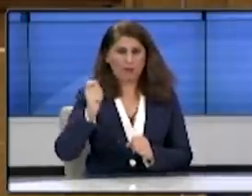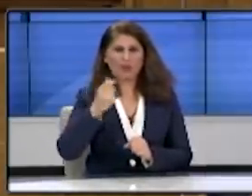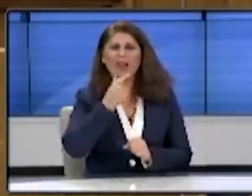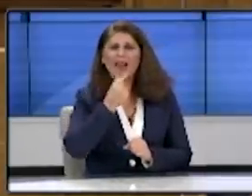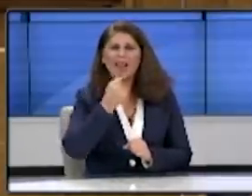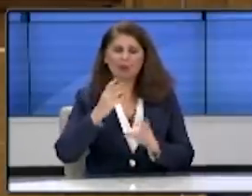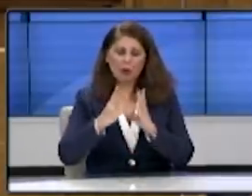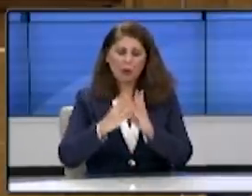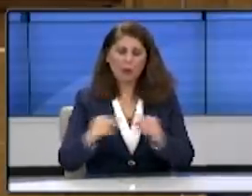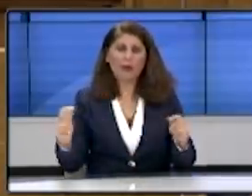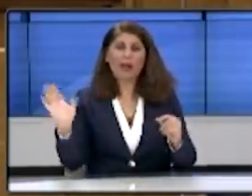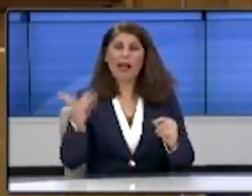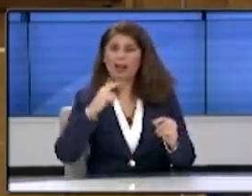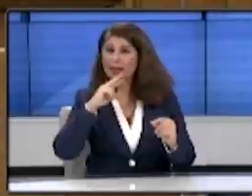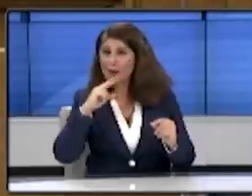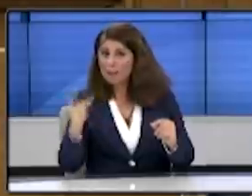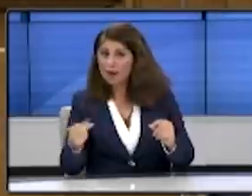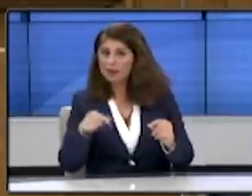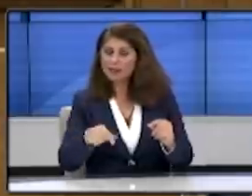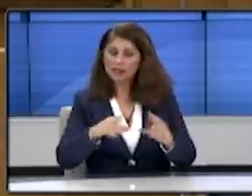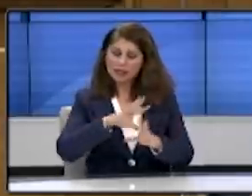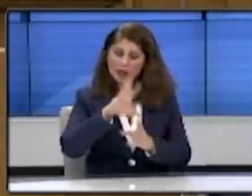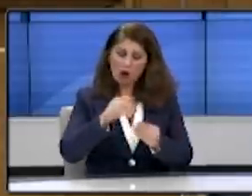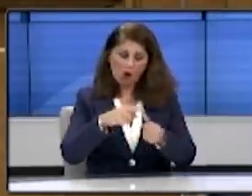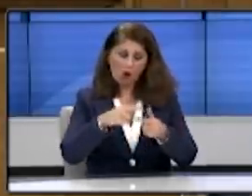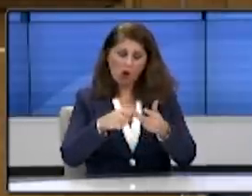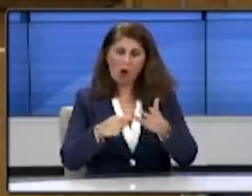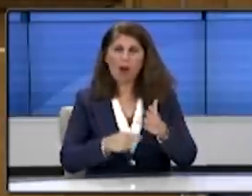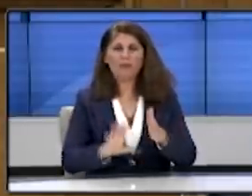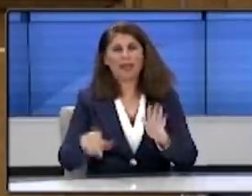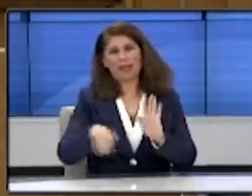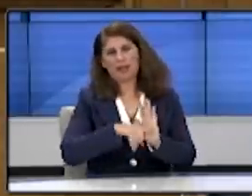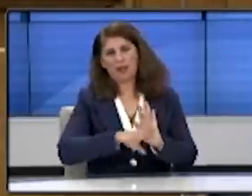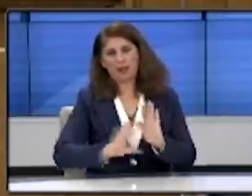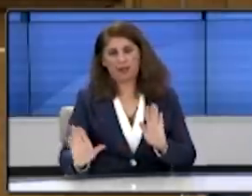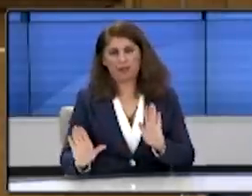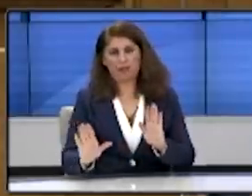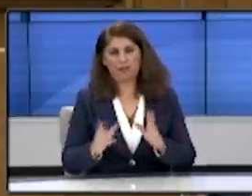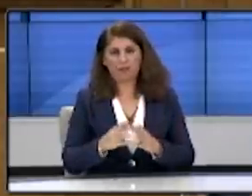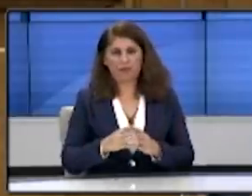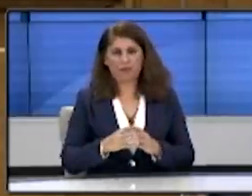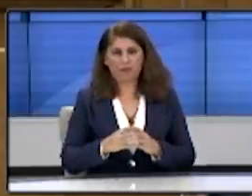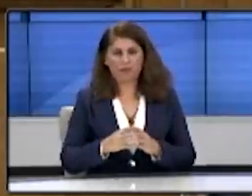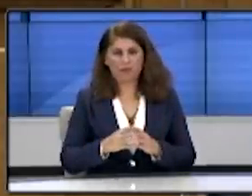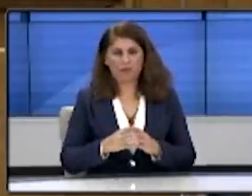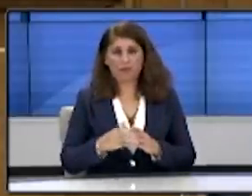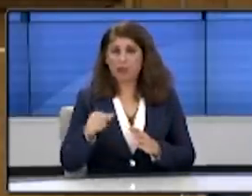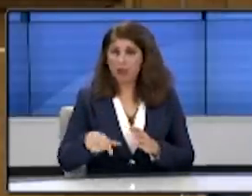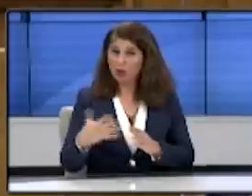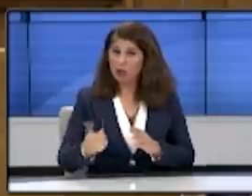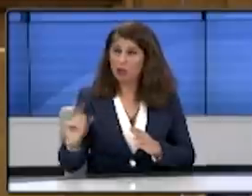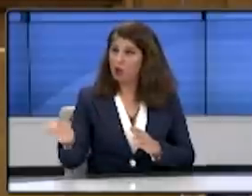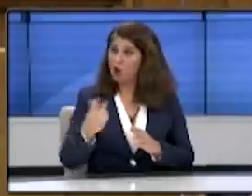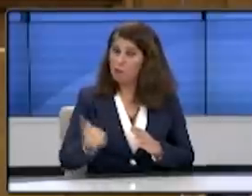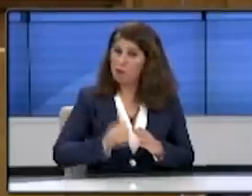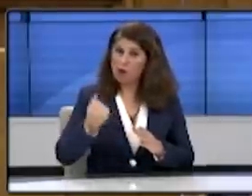πολύ εύκολα αν η απάντηση στα παραπάνω ερωτήματα είναι αρνητική. Τώρα σας έπιασε όλους